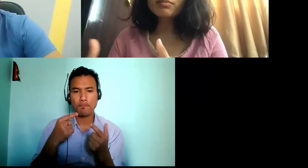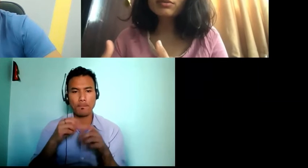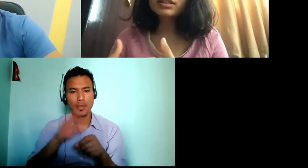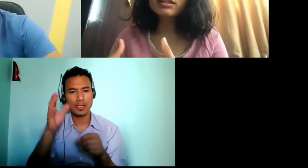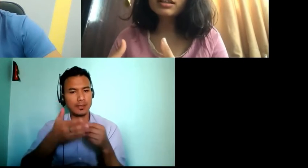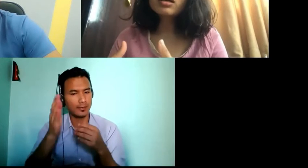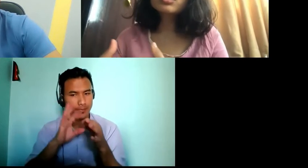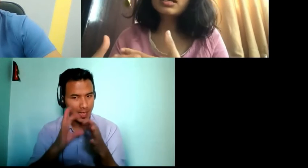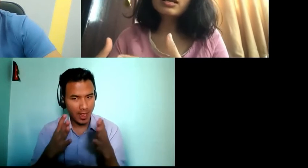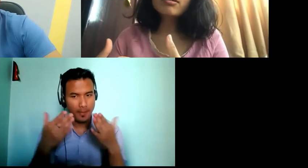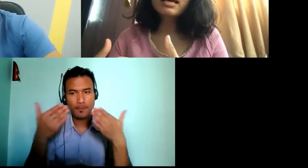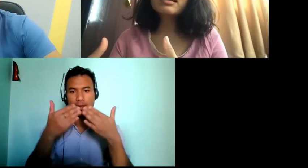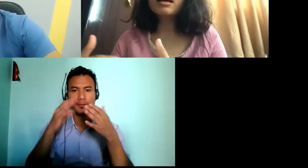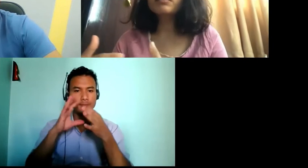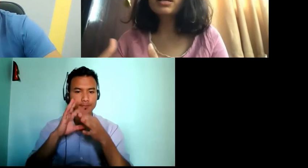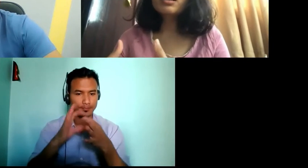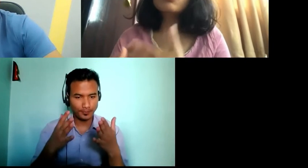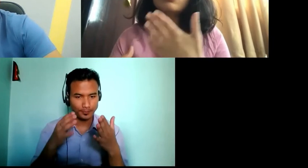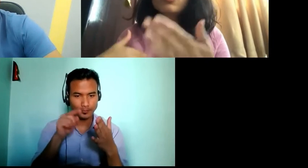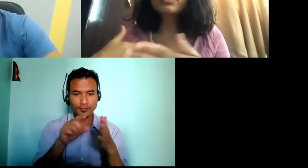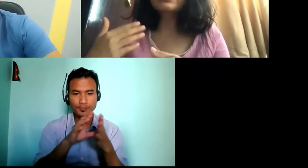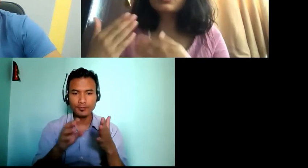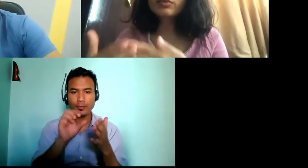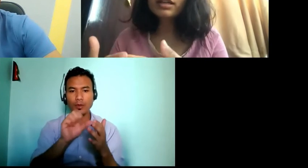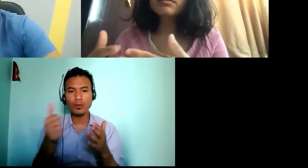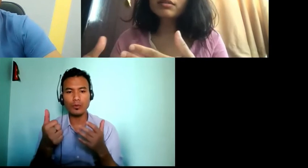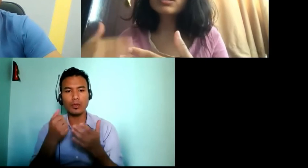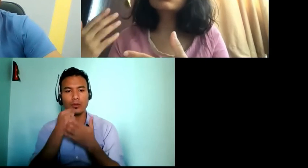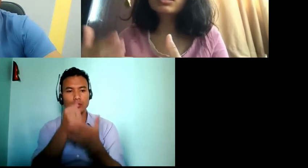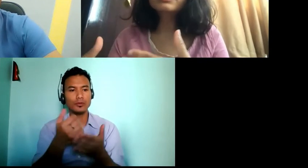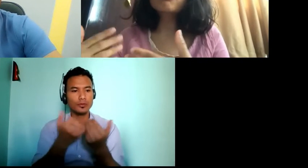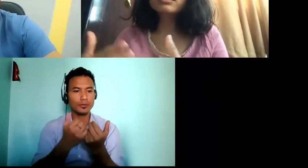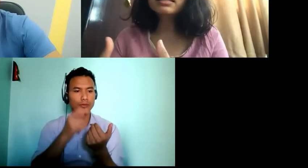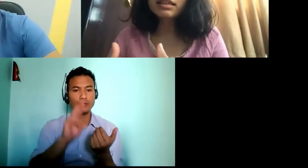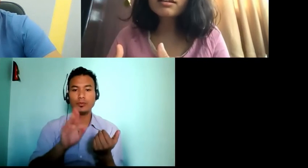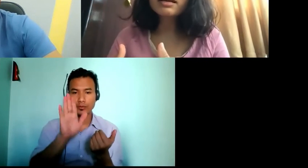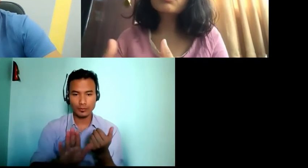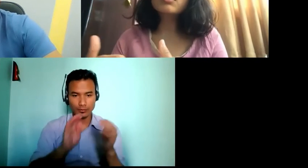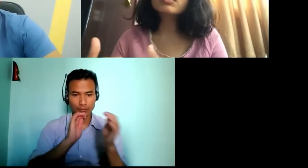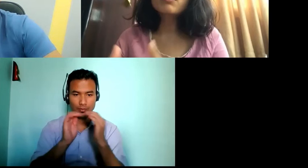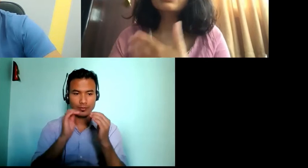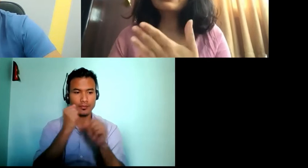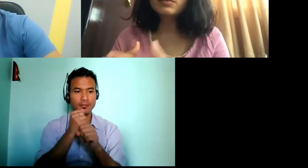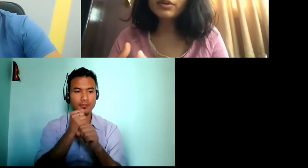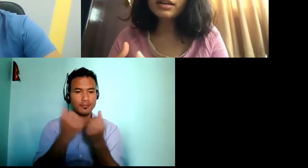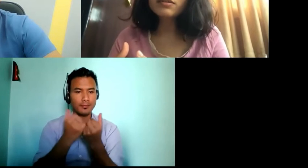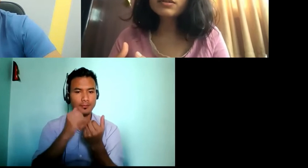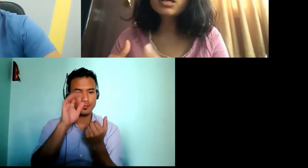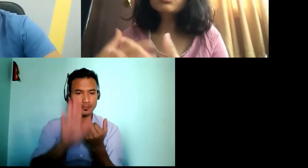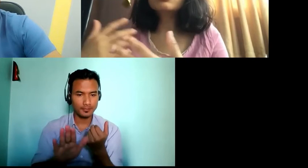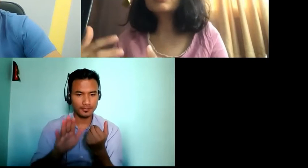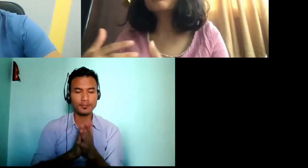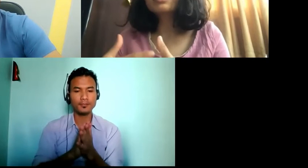भेट्न पाउँदैन, होइन। सो यसले गर्दाखेरि हामीले अरूलाई हेल्प गरिराखेको छौँ, होइन, जसले चाहिँ काउन्सिलिङ सिक गरिराख्नु भएको छ उहाँलाई हेल्प गरिरहेको